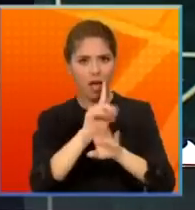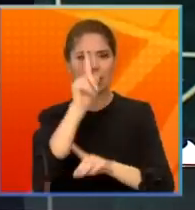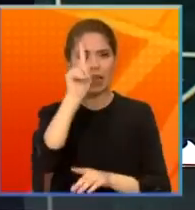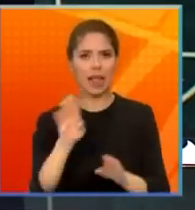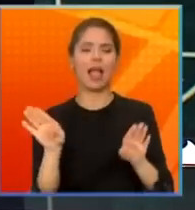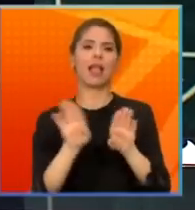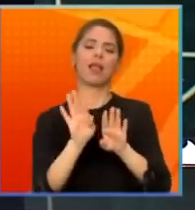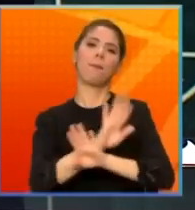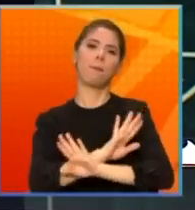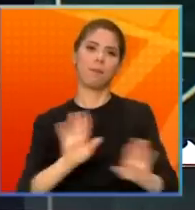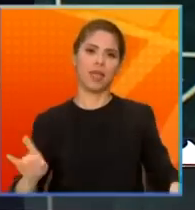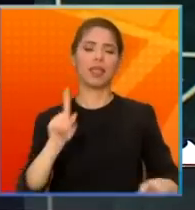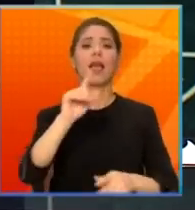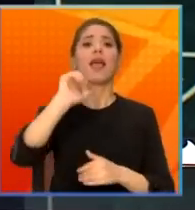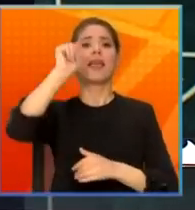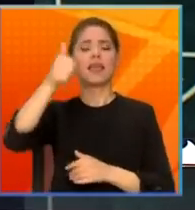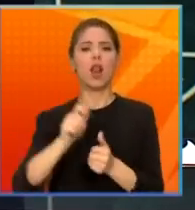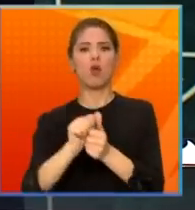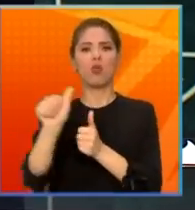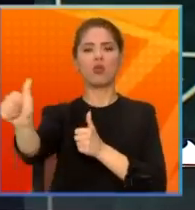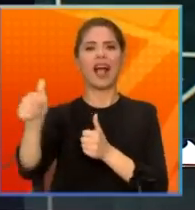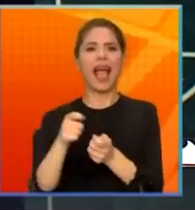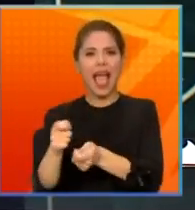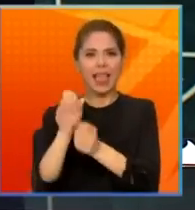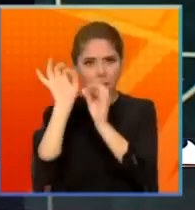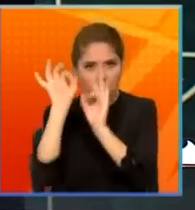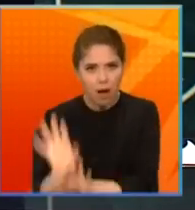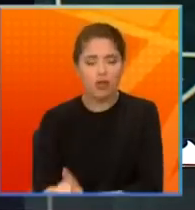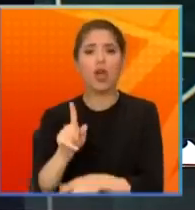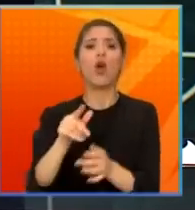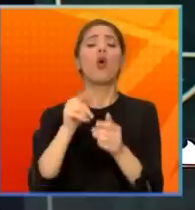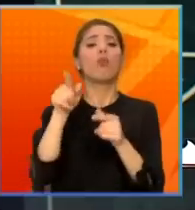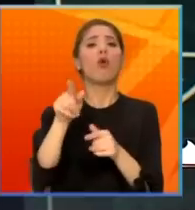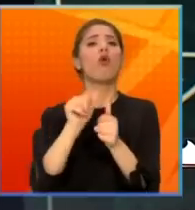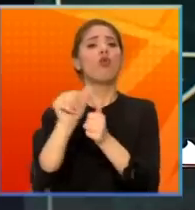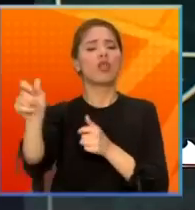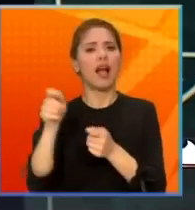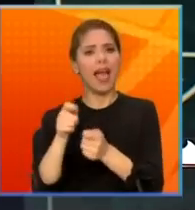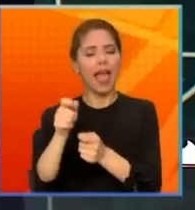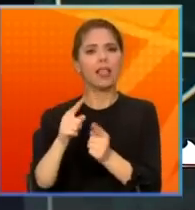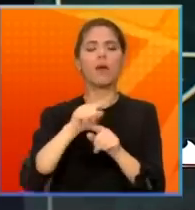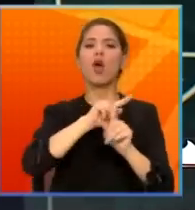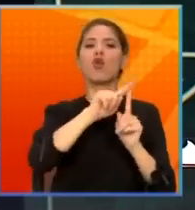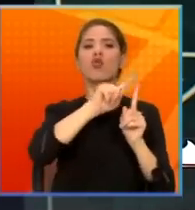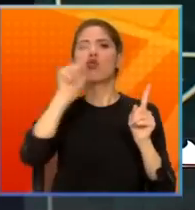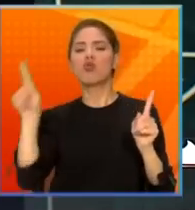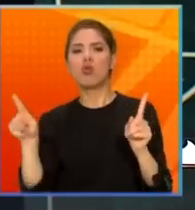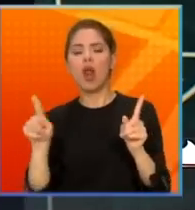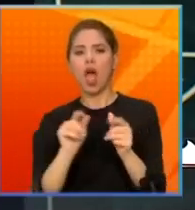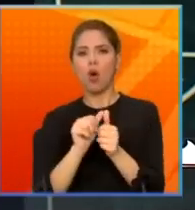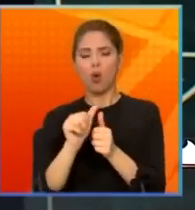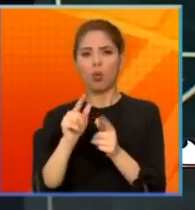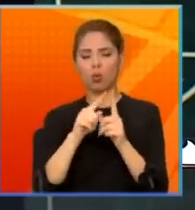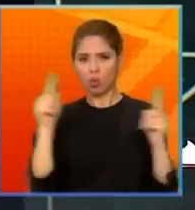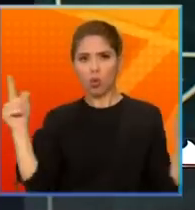bitti bugün itibariyle. Yarın uzaktan eğitimler başlayacak. Peki uzaktan eğitimin süresinin uzatılması da gündemde mi? İşte